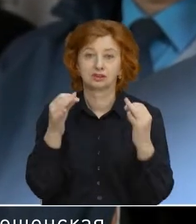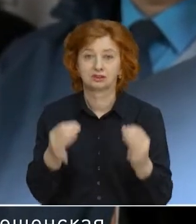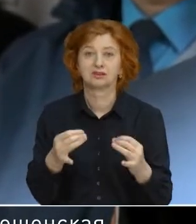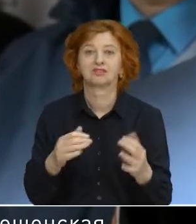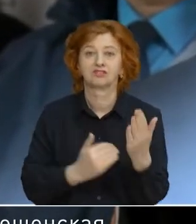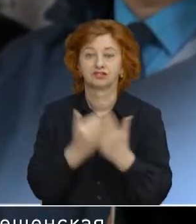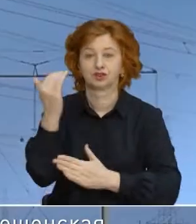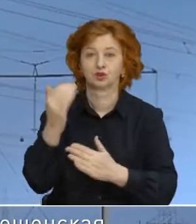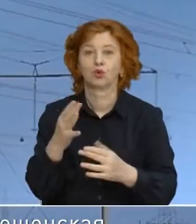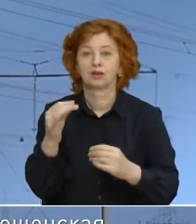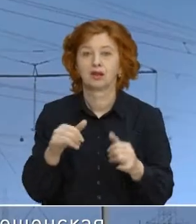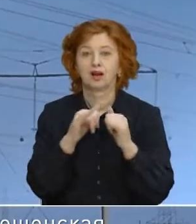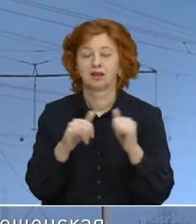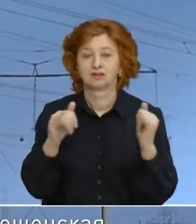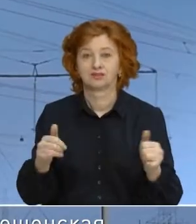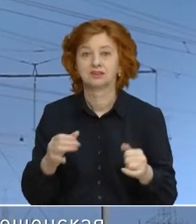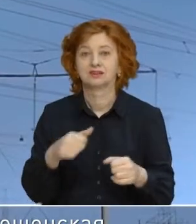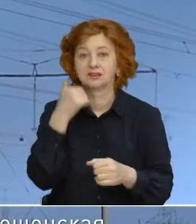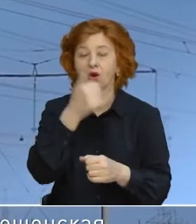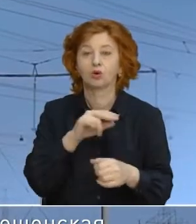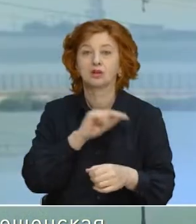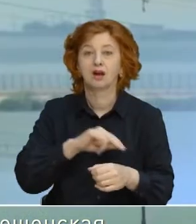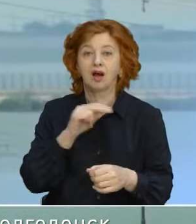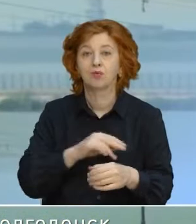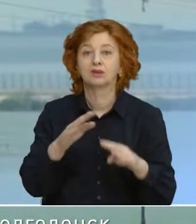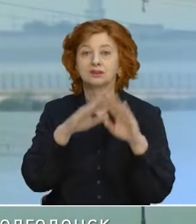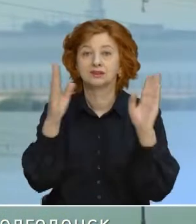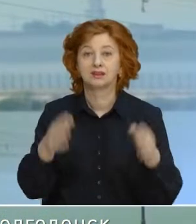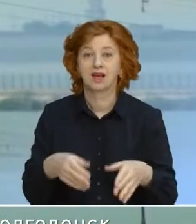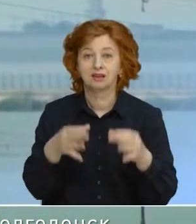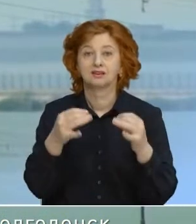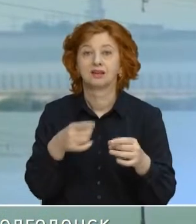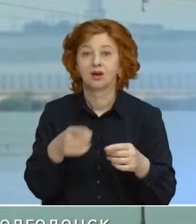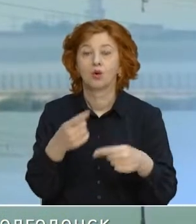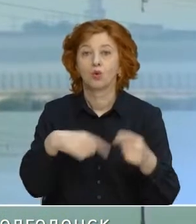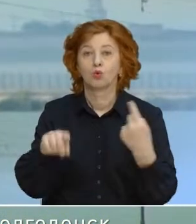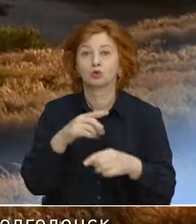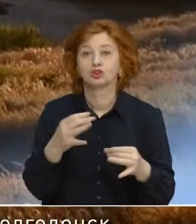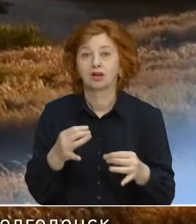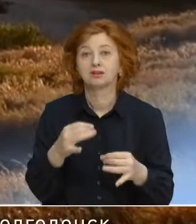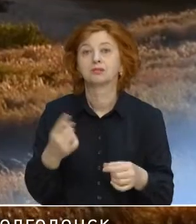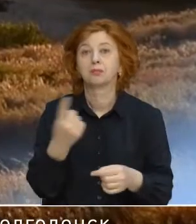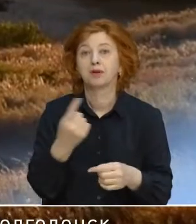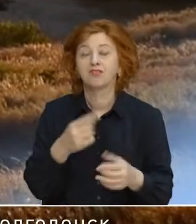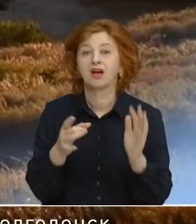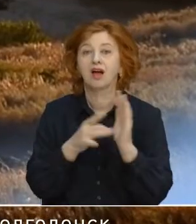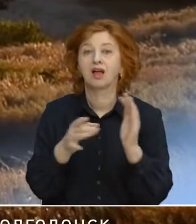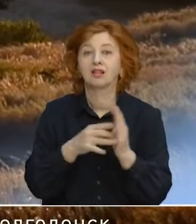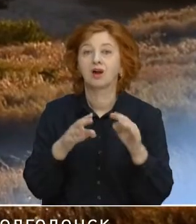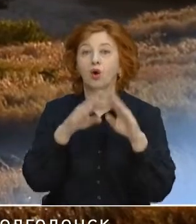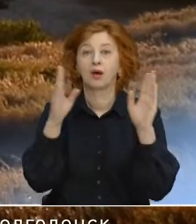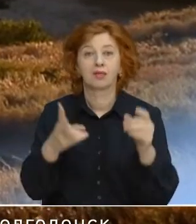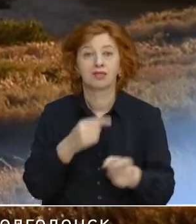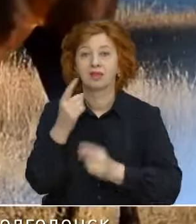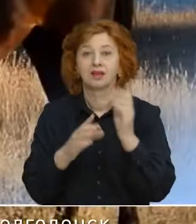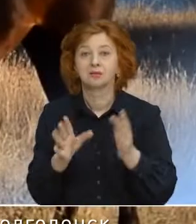и развития. За годы работы станции радиационный фон, измеренный еще до пуска первого энергоблока, не